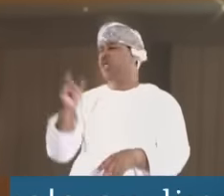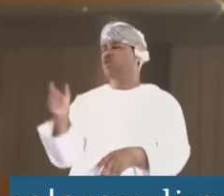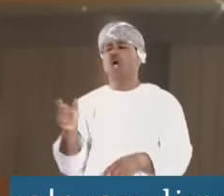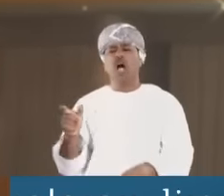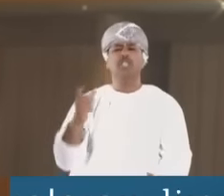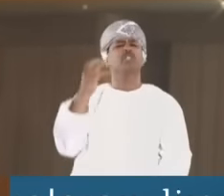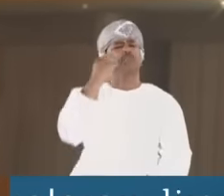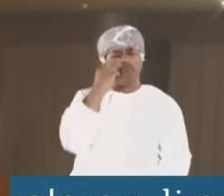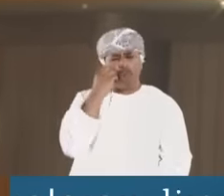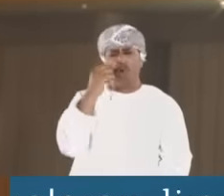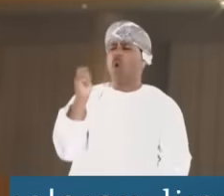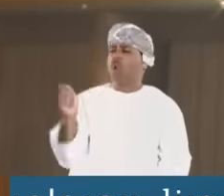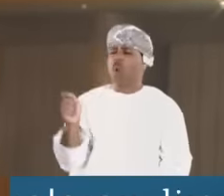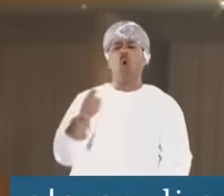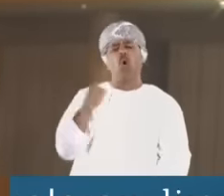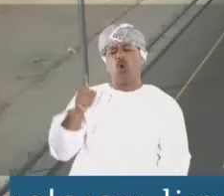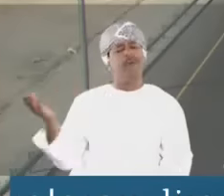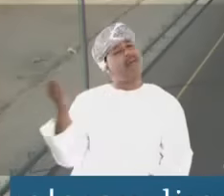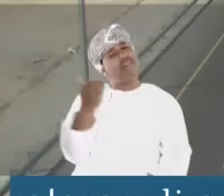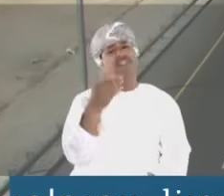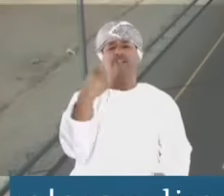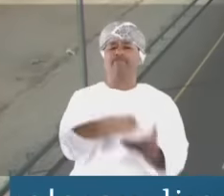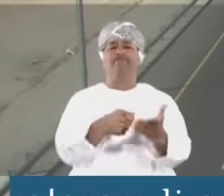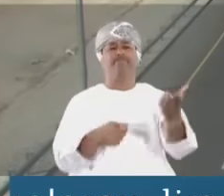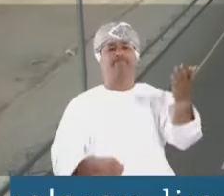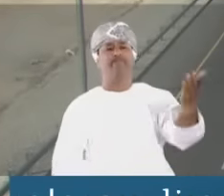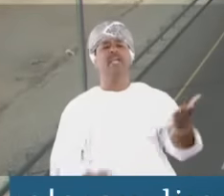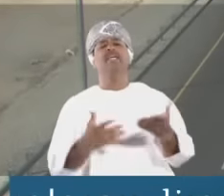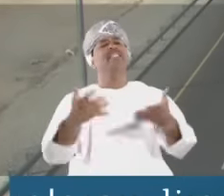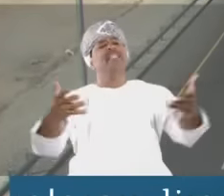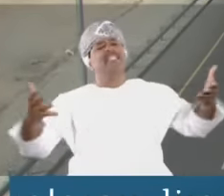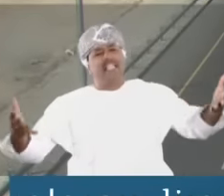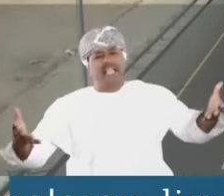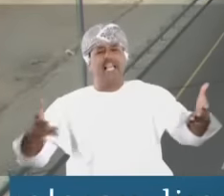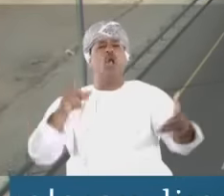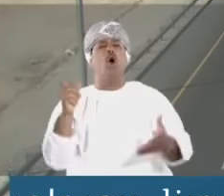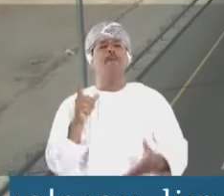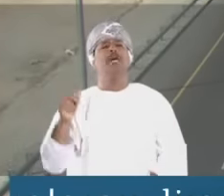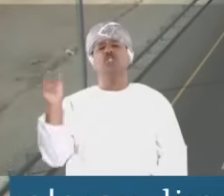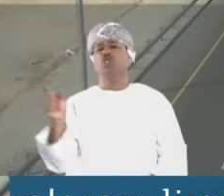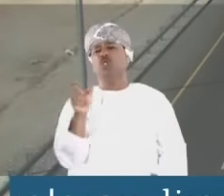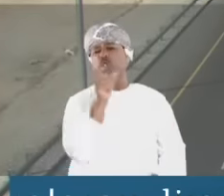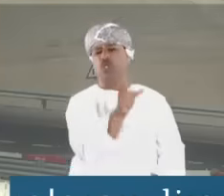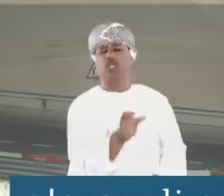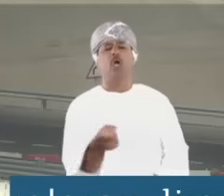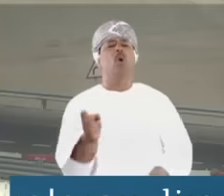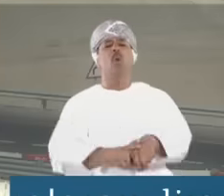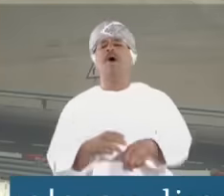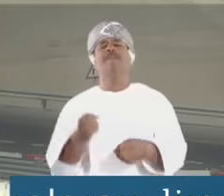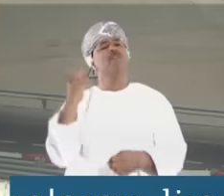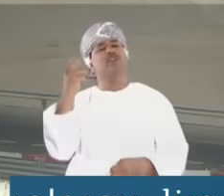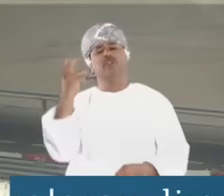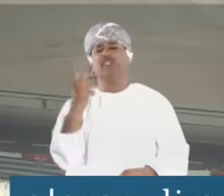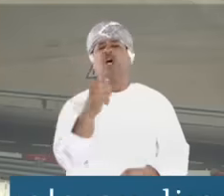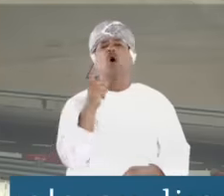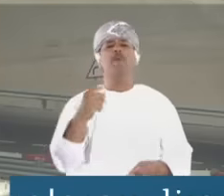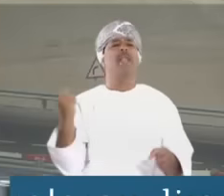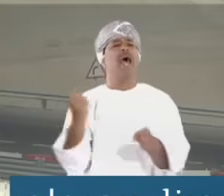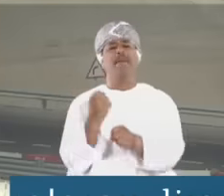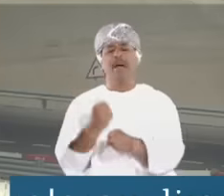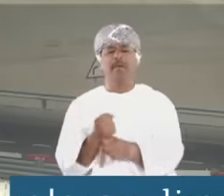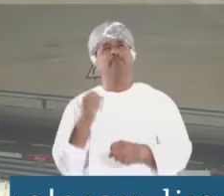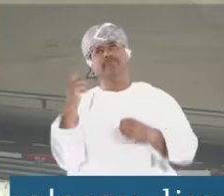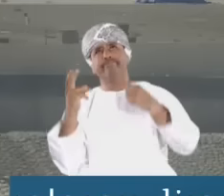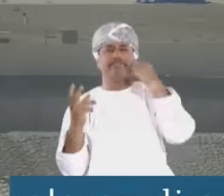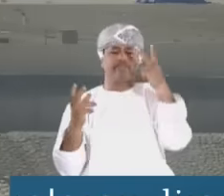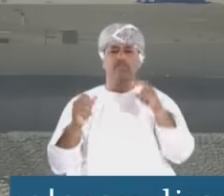للاستفادة من هذا المربع الأول. تسهيلات إجراءات المستثمرين وإتاحة الفرصة لأصحاب الأعمال